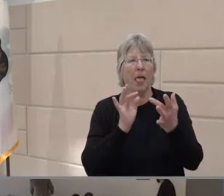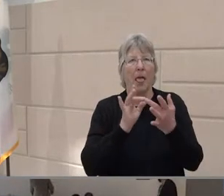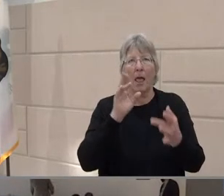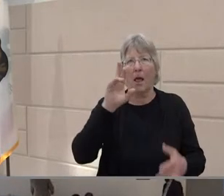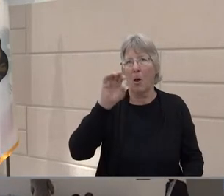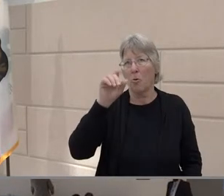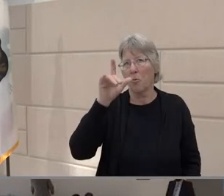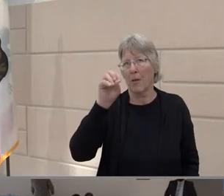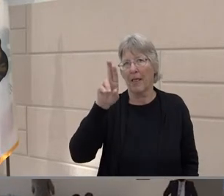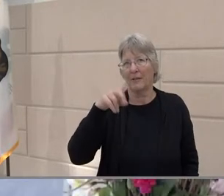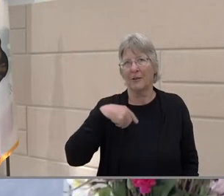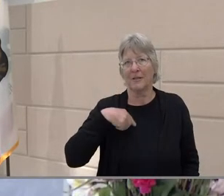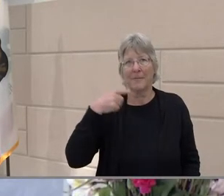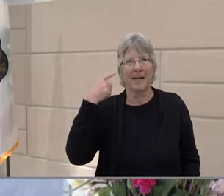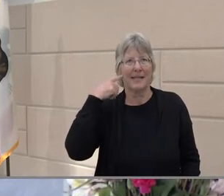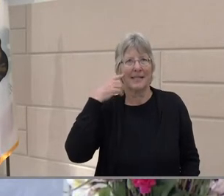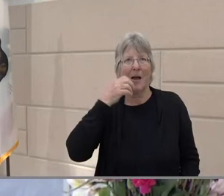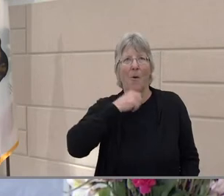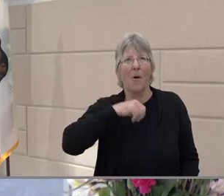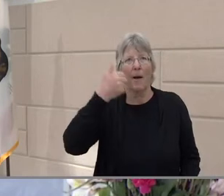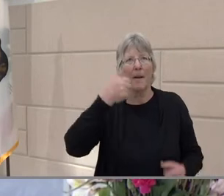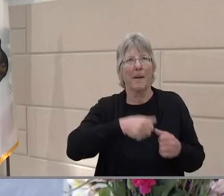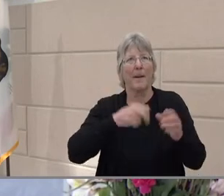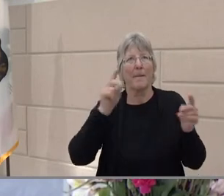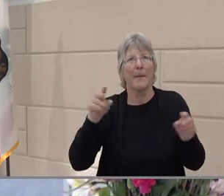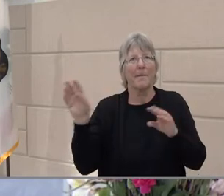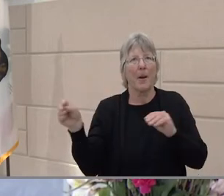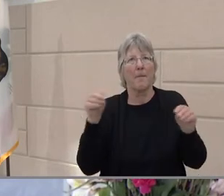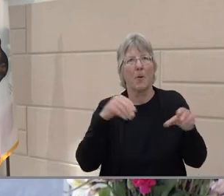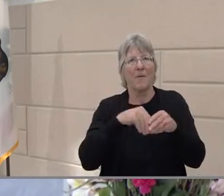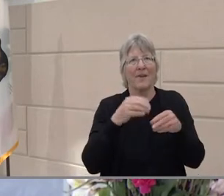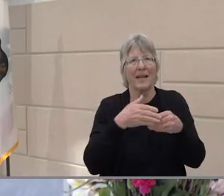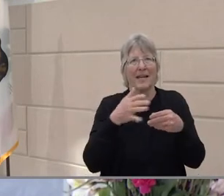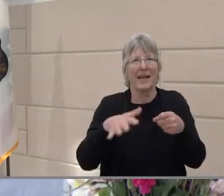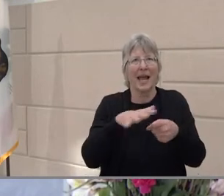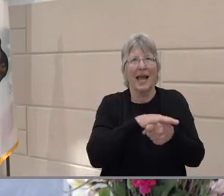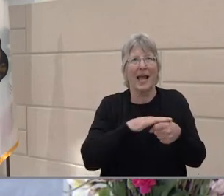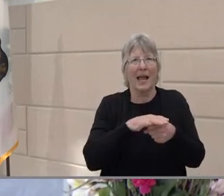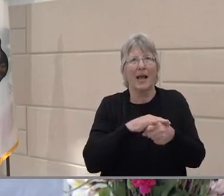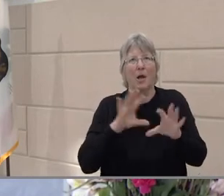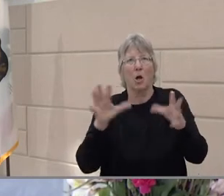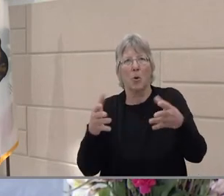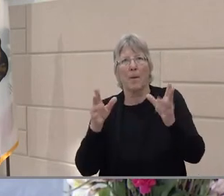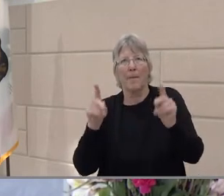ឥឡូវនេះយើងជជែកមួយទៀតអំពីពាក្យគេហៅថា realtor